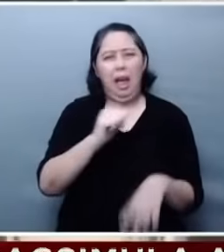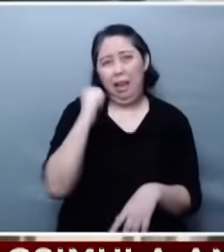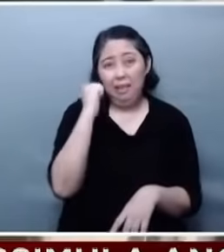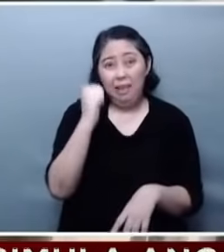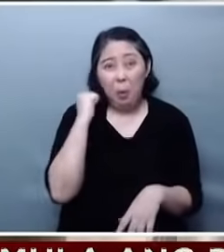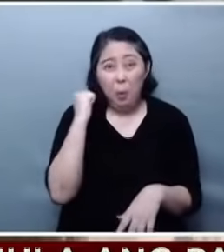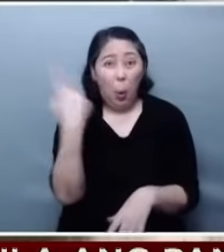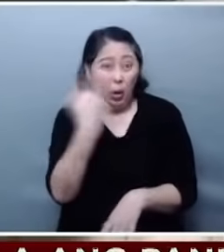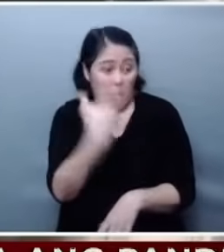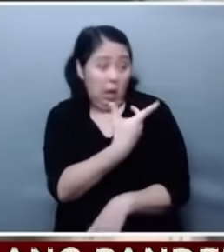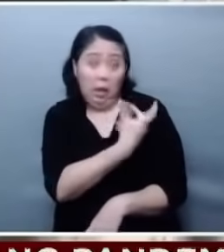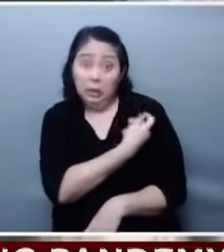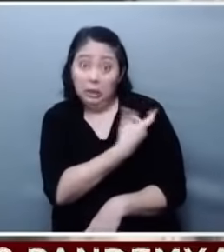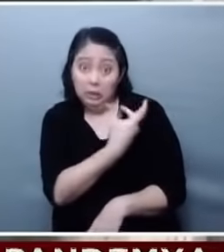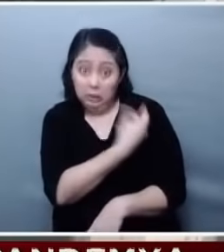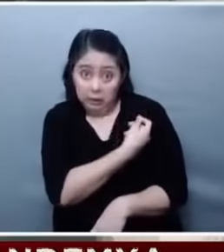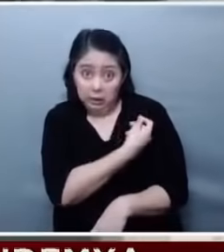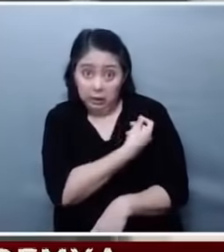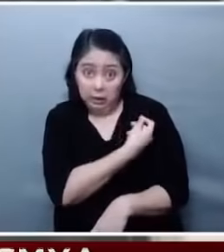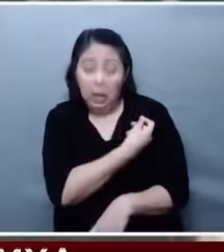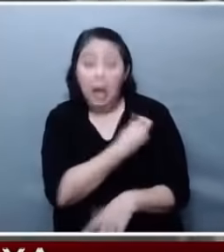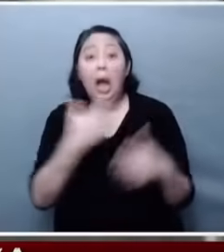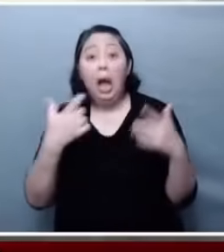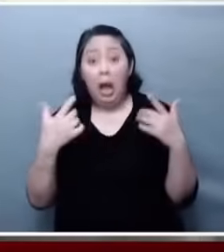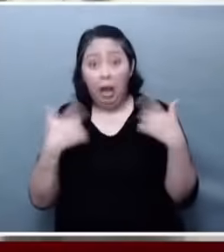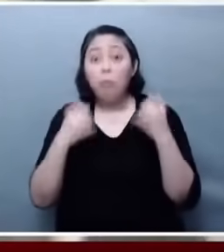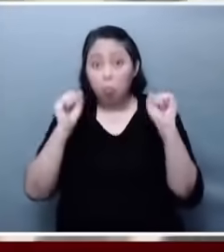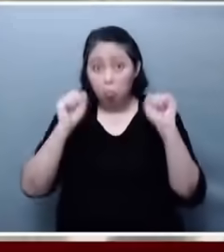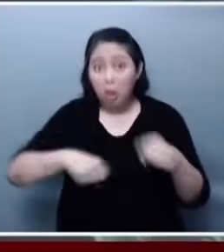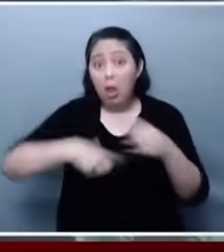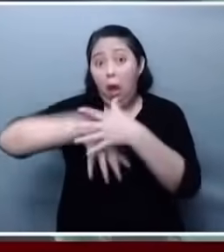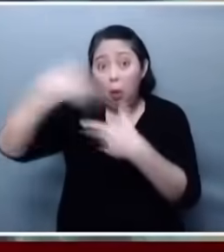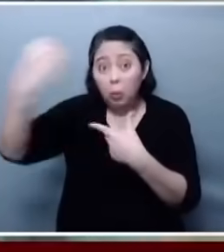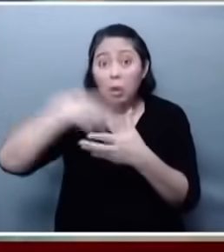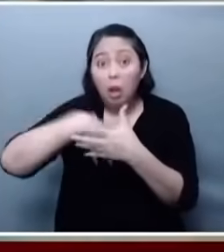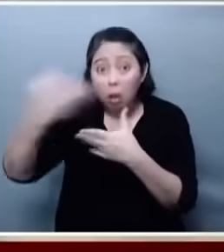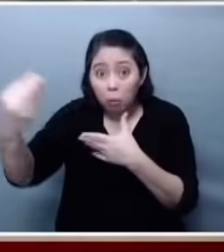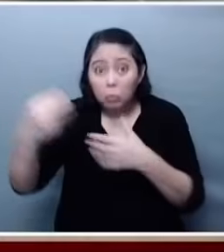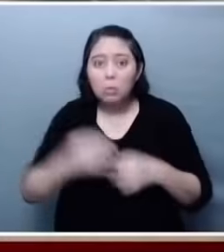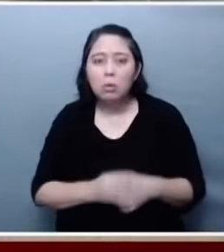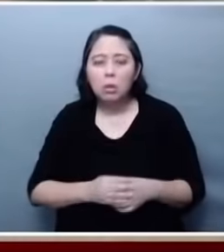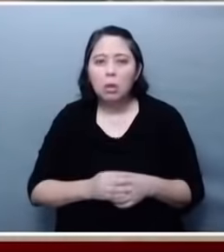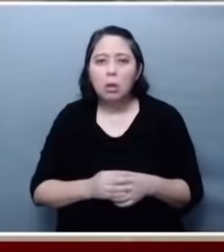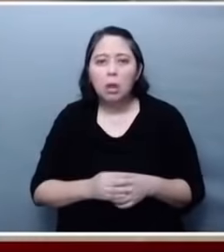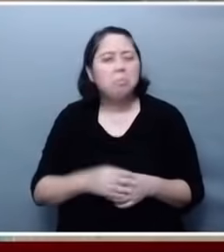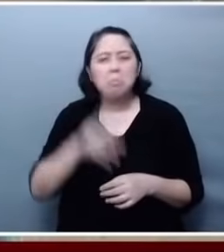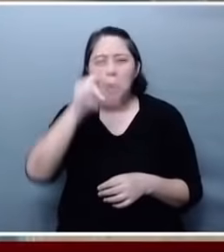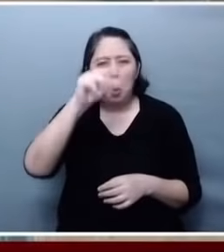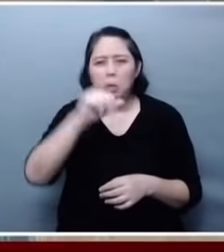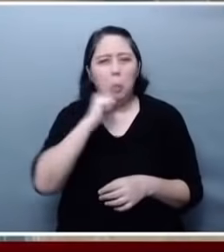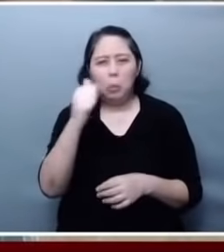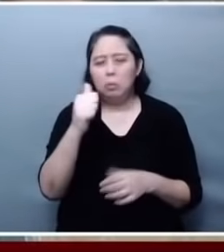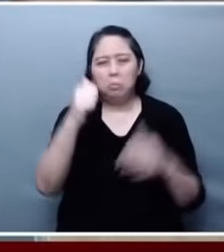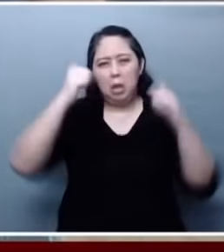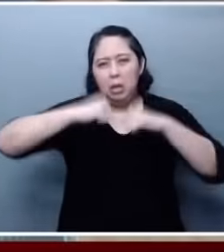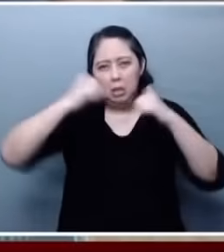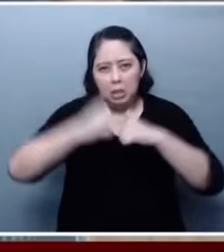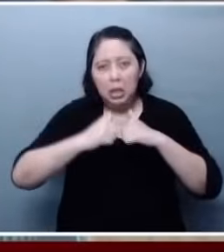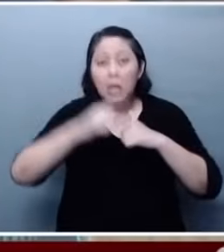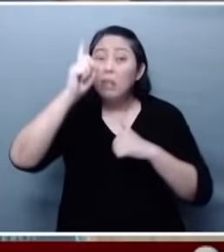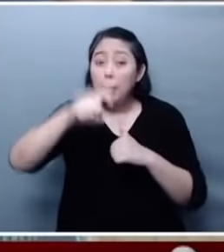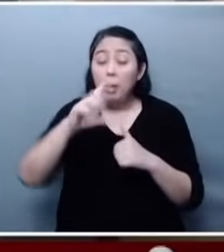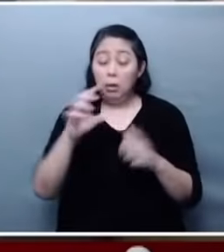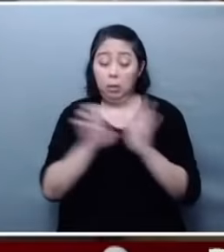ako pabor doon kasi paano yung nga yung iba kung ayaw namang magpabakuna? Wala tayong